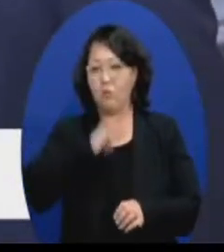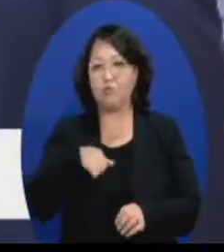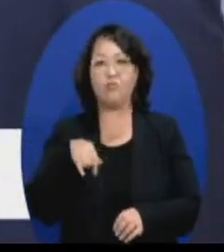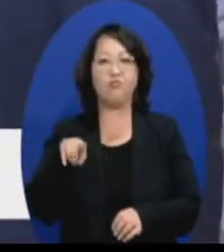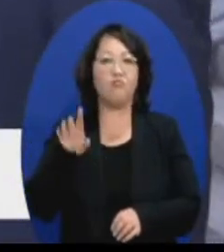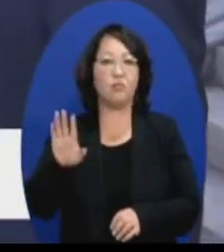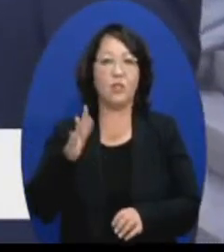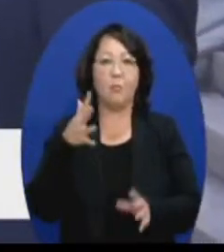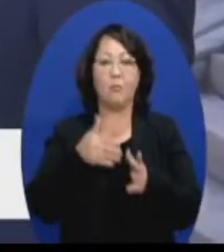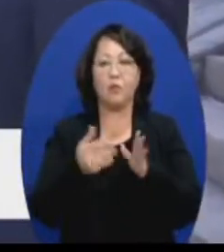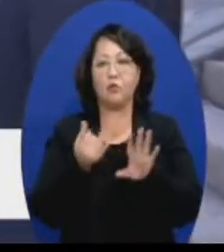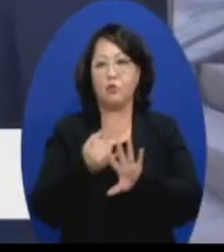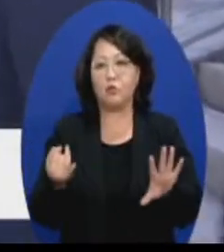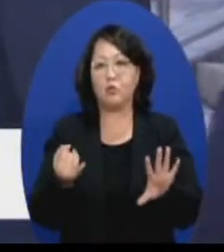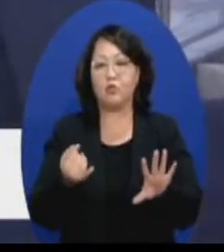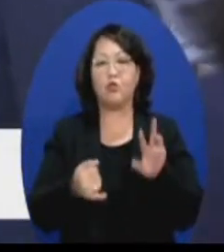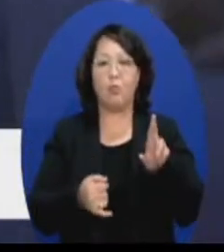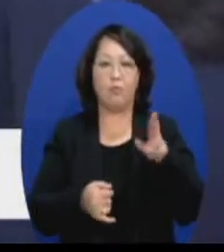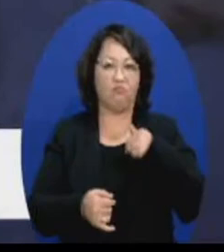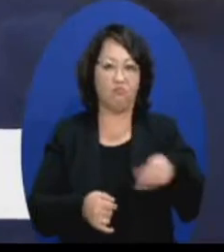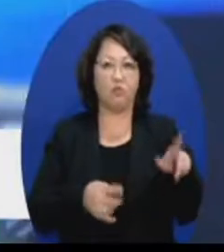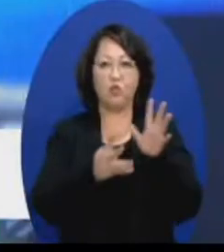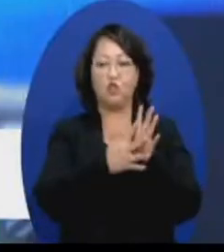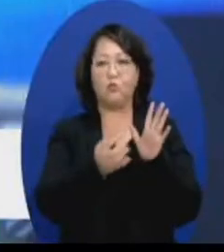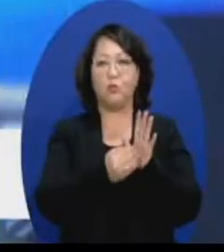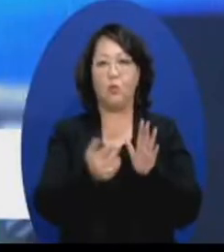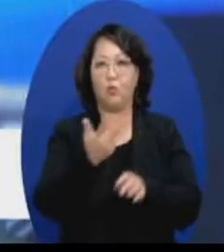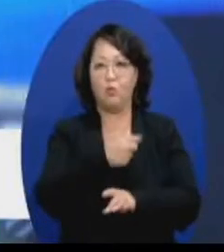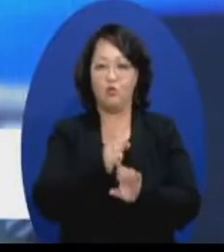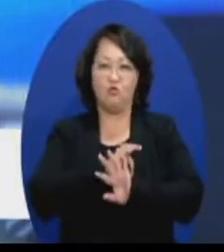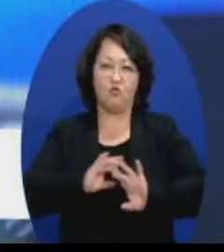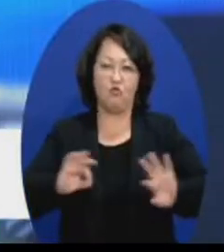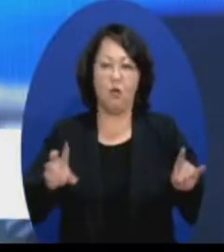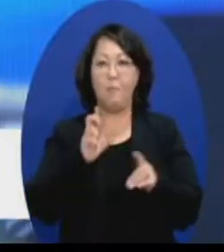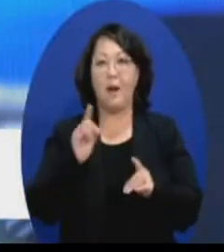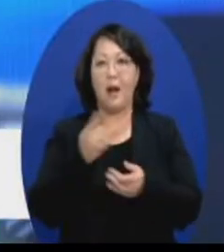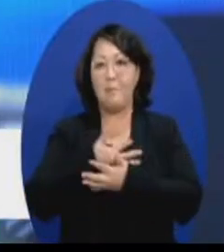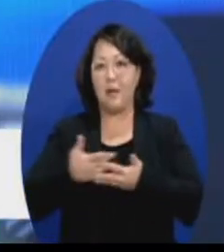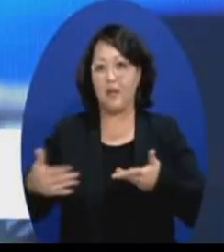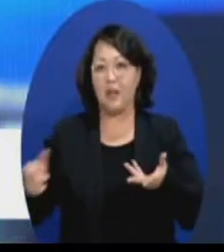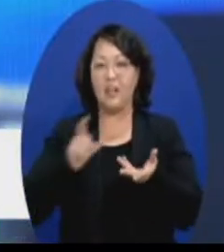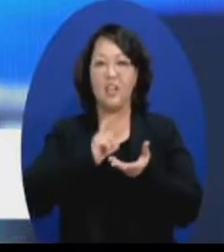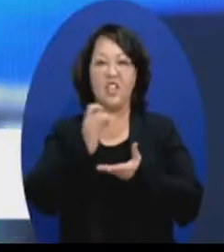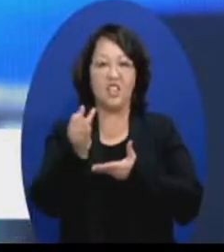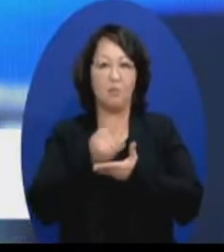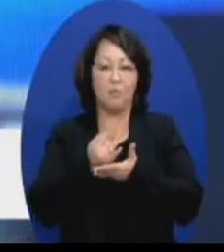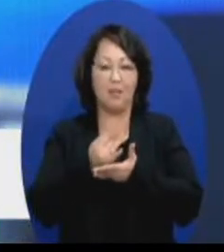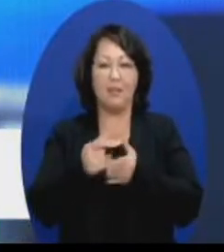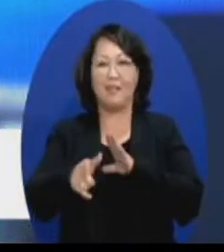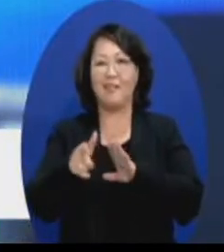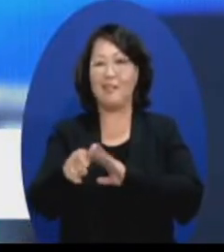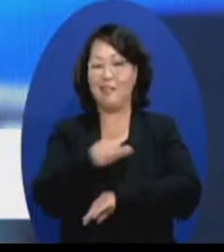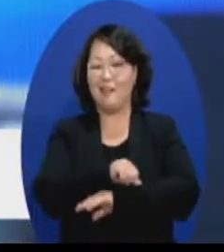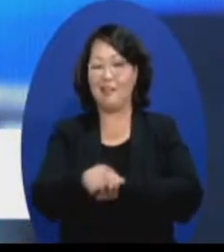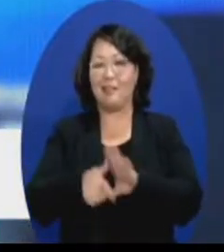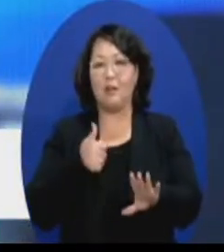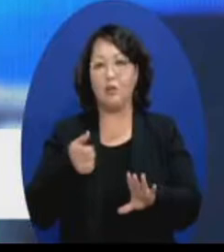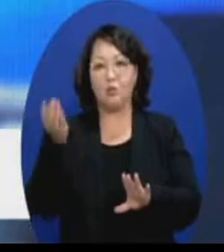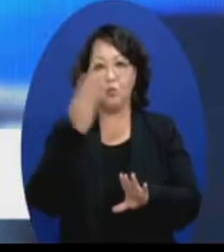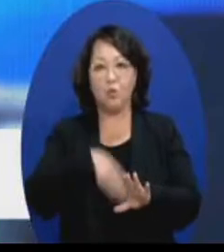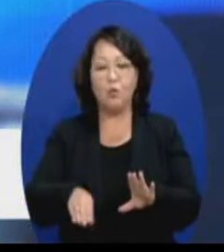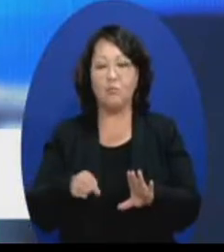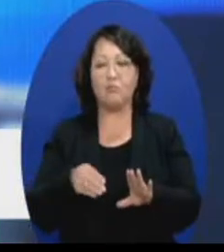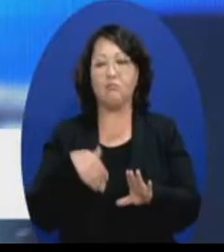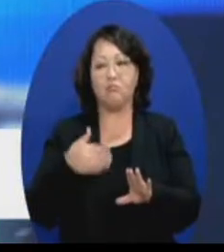тал 5700 орчим, Японы тал 9300 орчим төрлийн бараа бүтээгдэхүүнийг импортын байгалийн тарифаас шууд болон үе